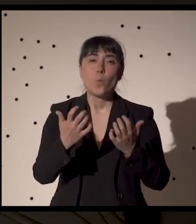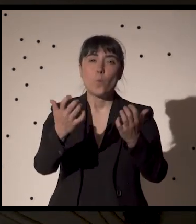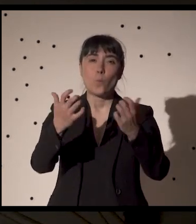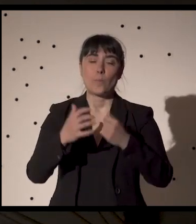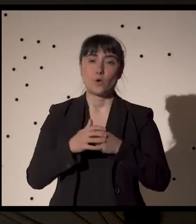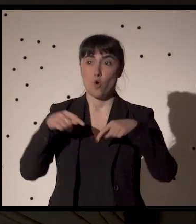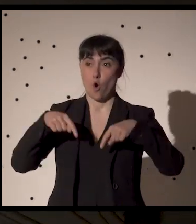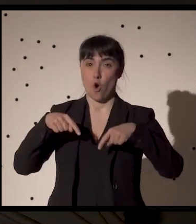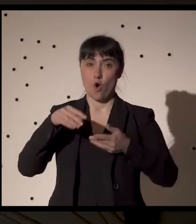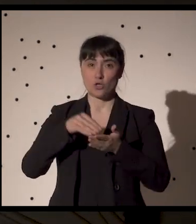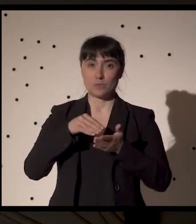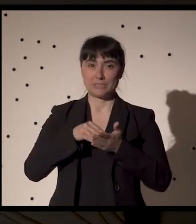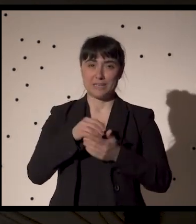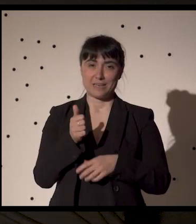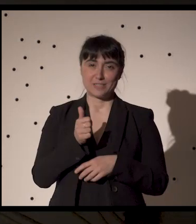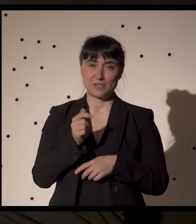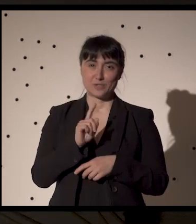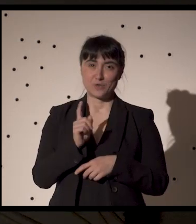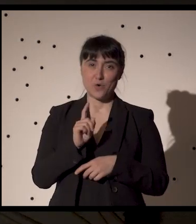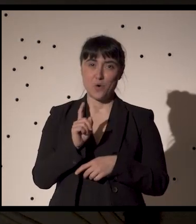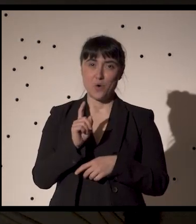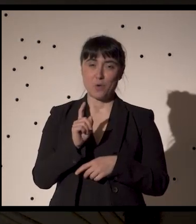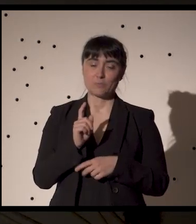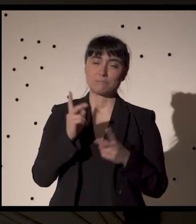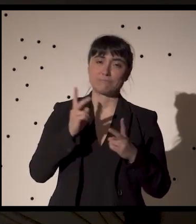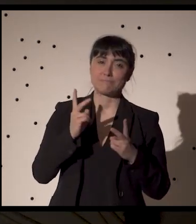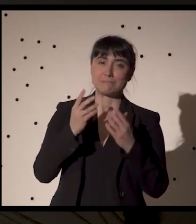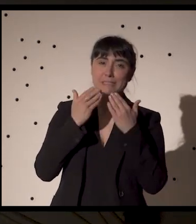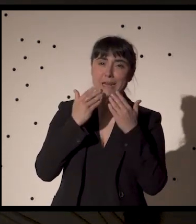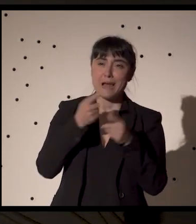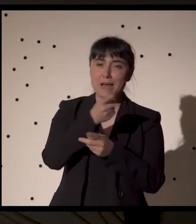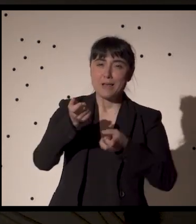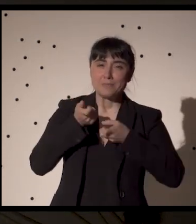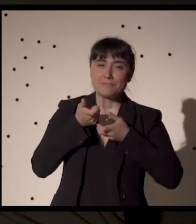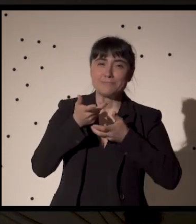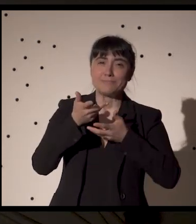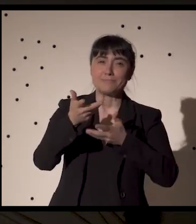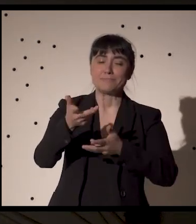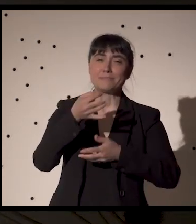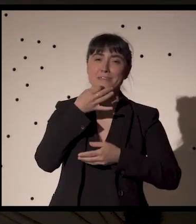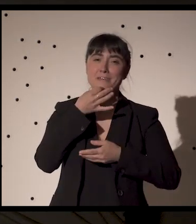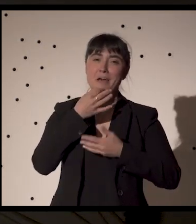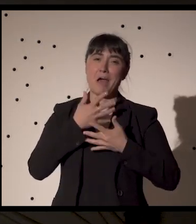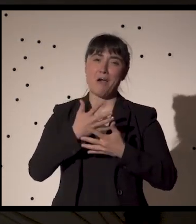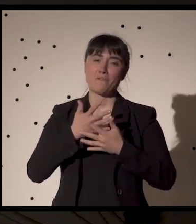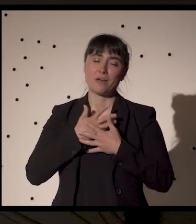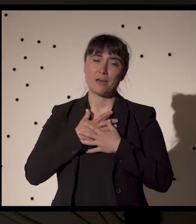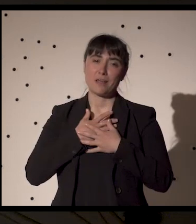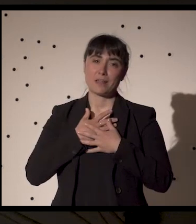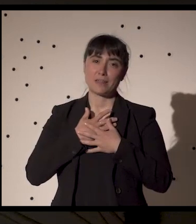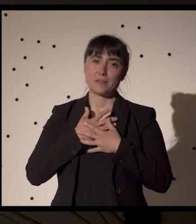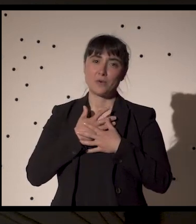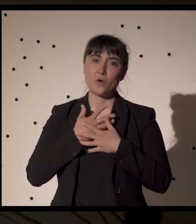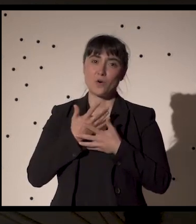quello di oggi che manifesta con la sua numerosità l'affetto che il piccolo ha riceve